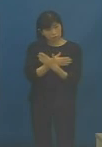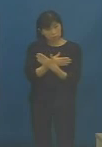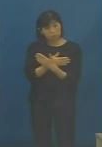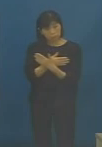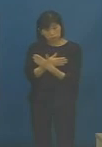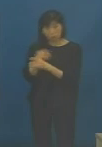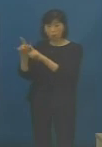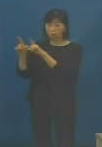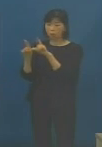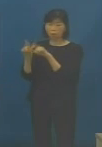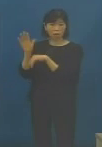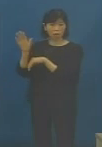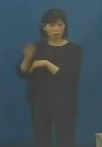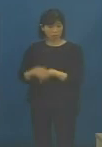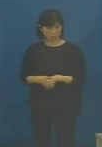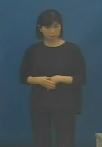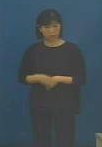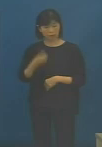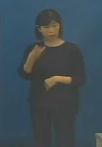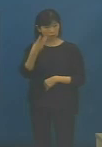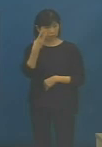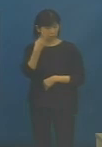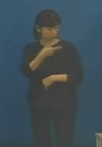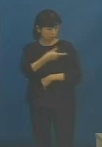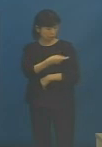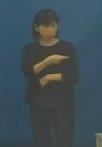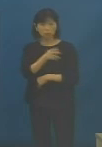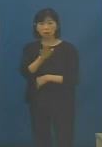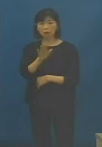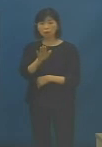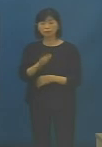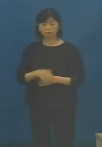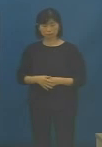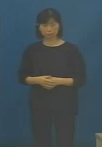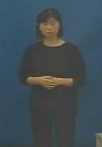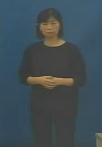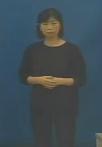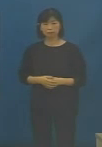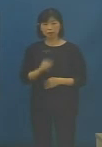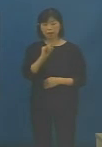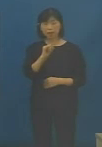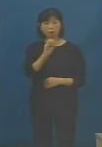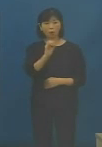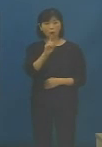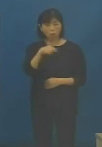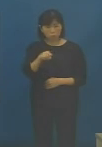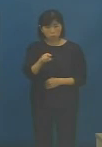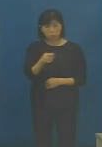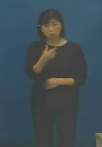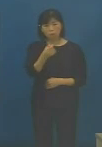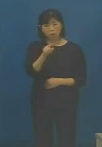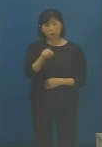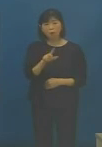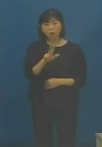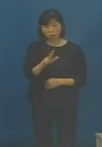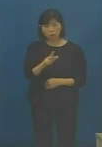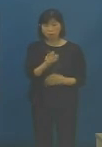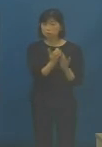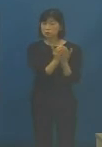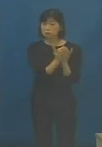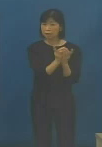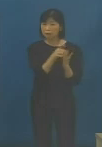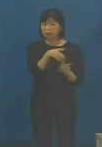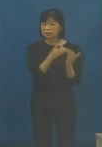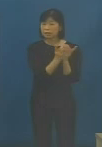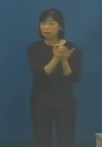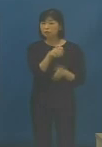また3回目接種などもございますが、イオンモール比叡洲で、子どもの接種、